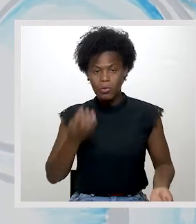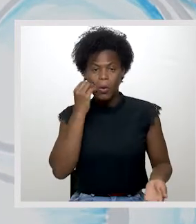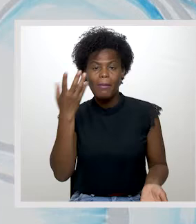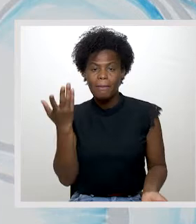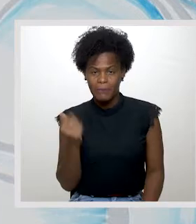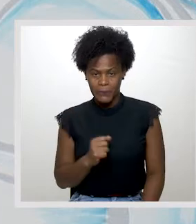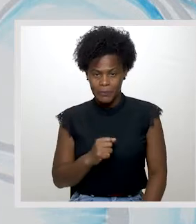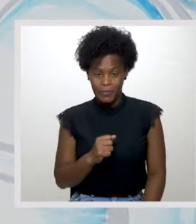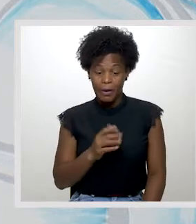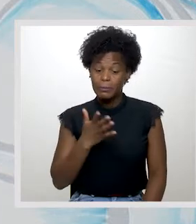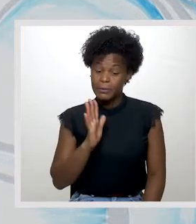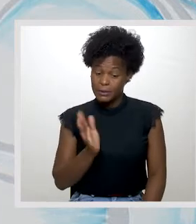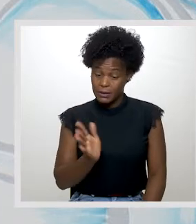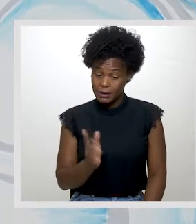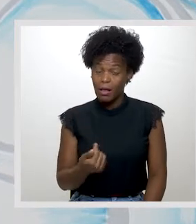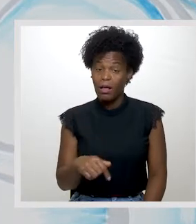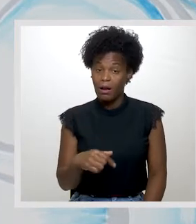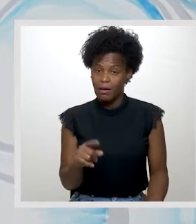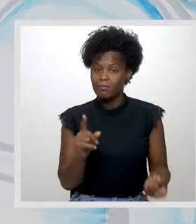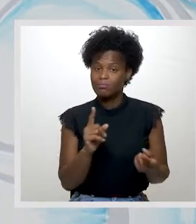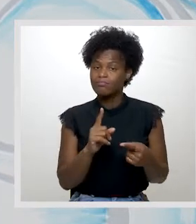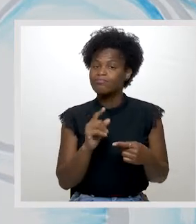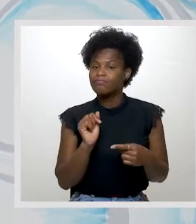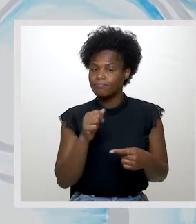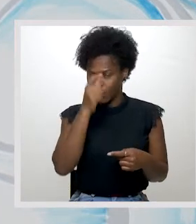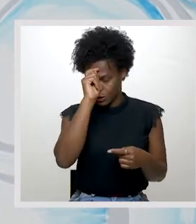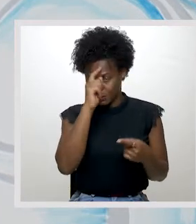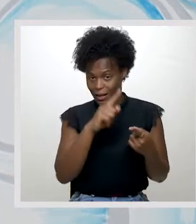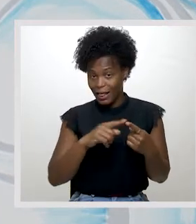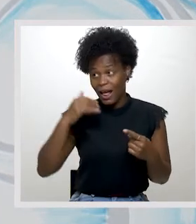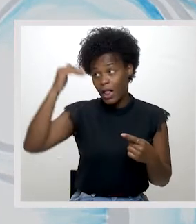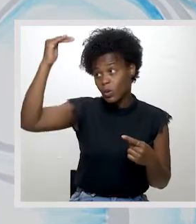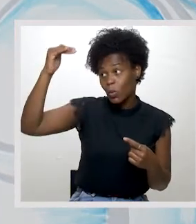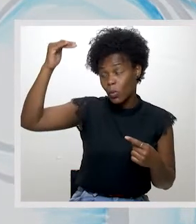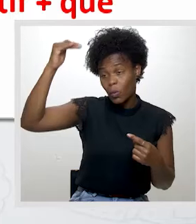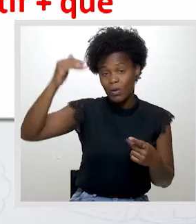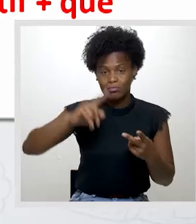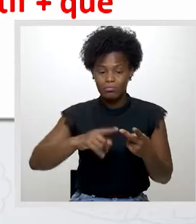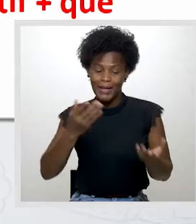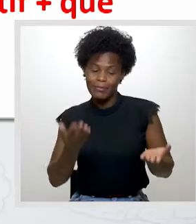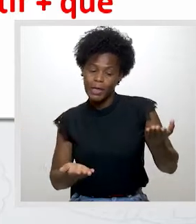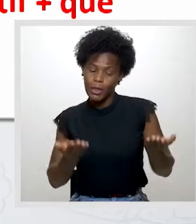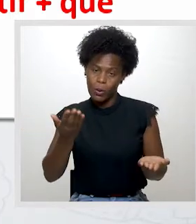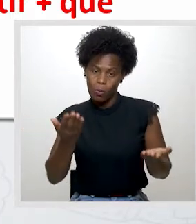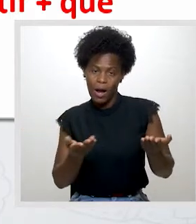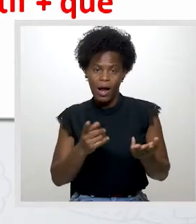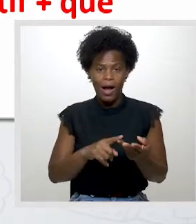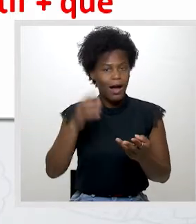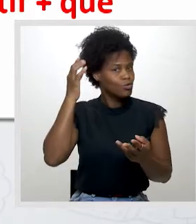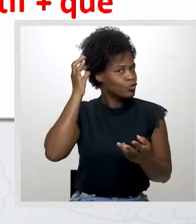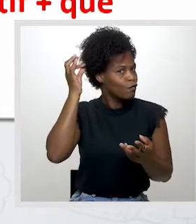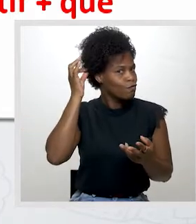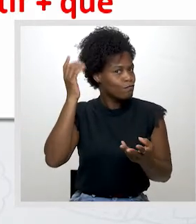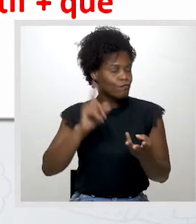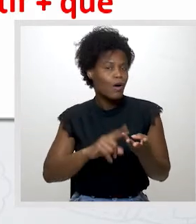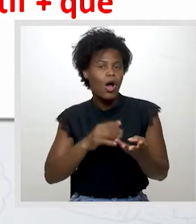personne, il faut tenir en compte très bien la taille, le poids, les